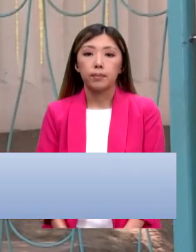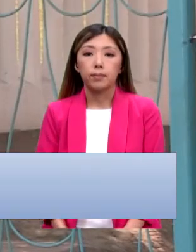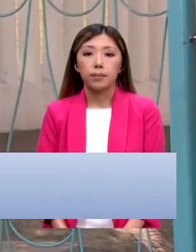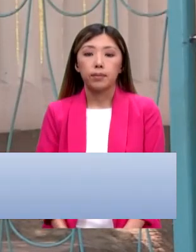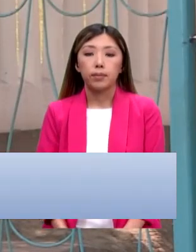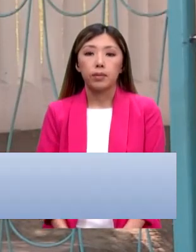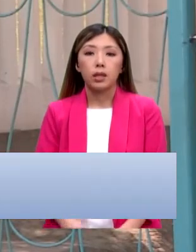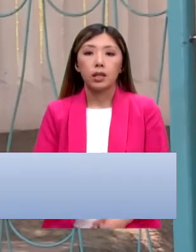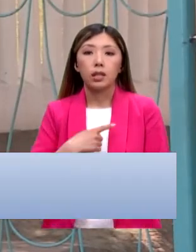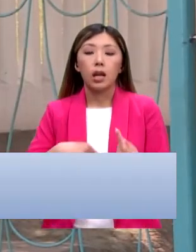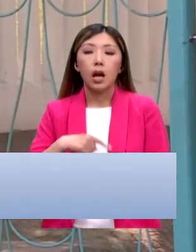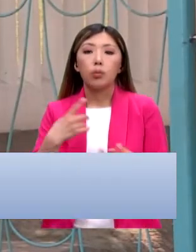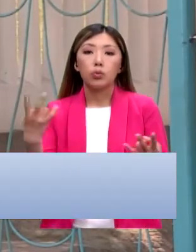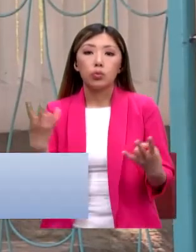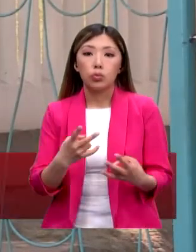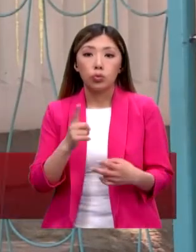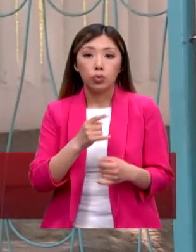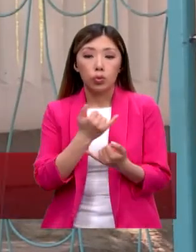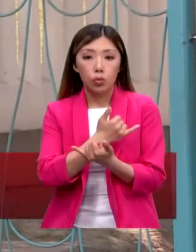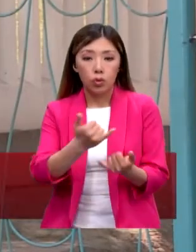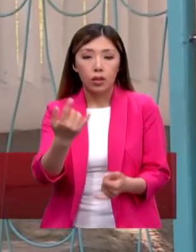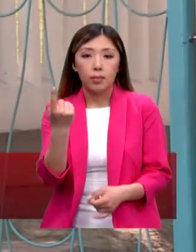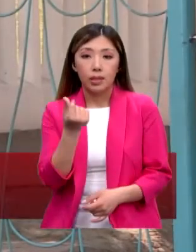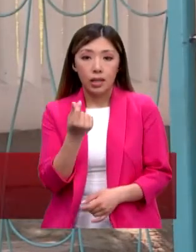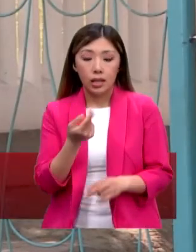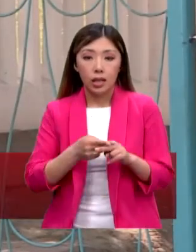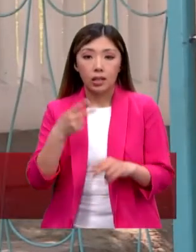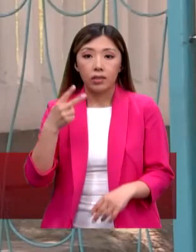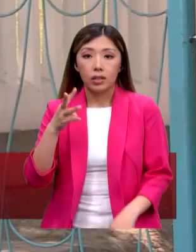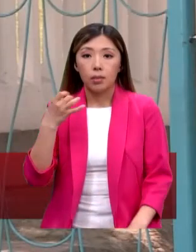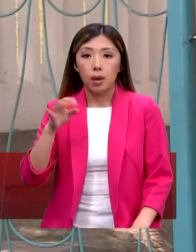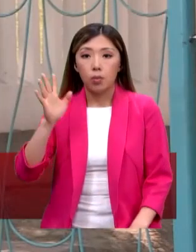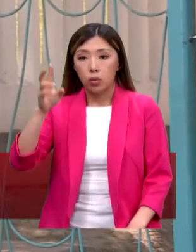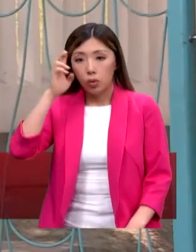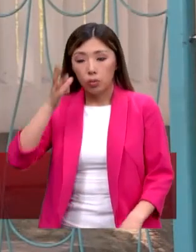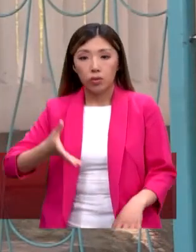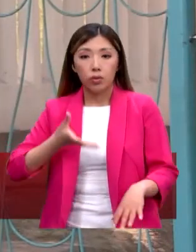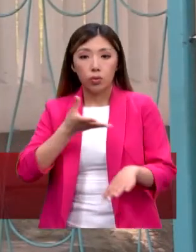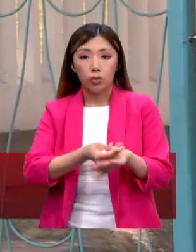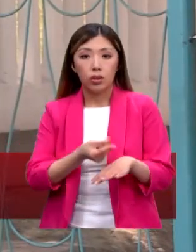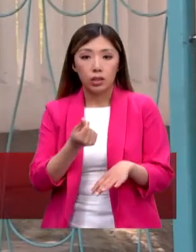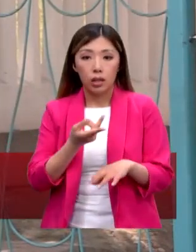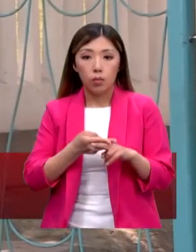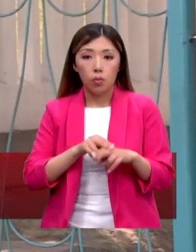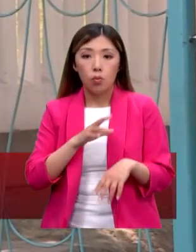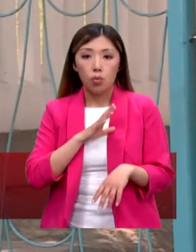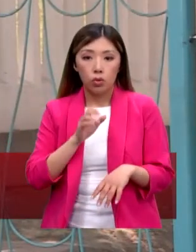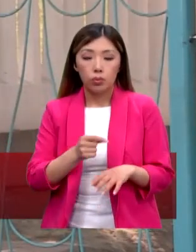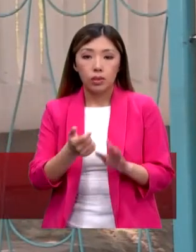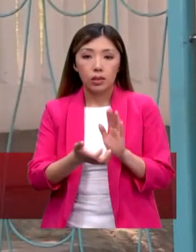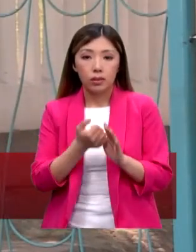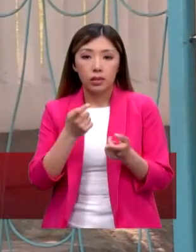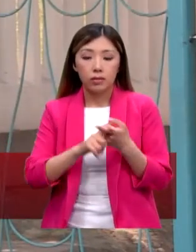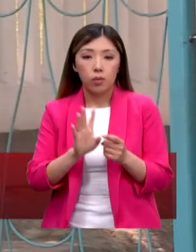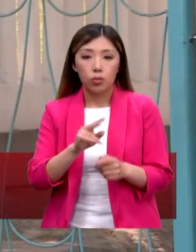Нам для этого нужны средства. 20 мая планируется утверждение бюджета. Мы предложим рассмотреть финансы, необходимые для